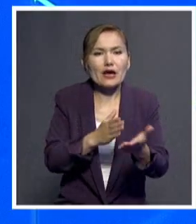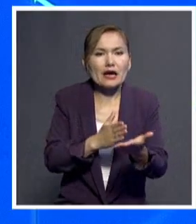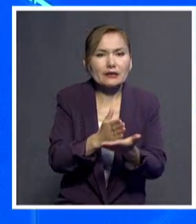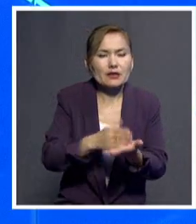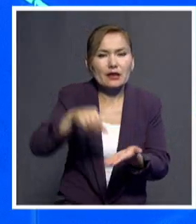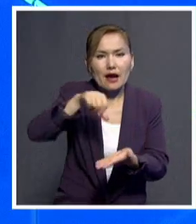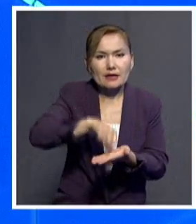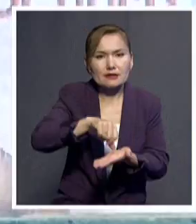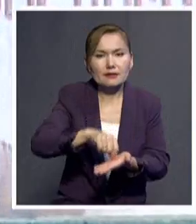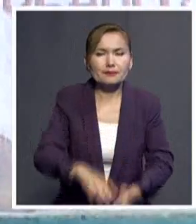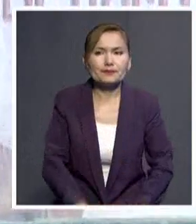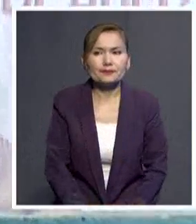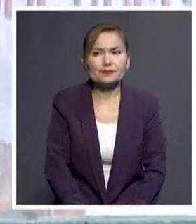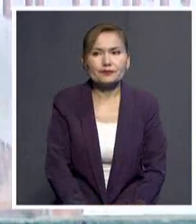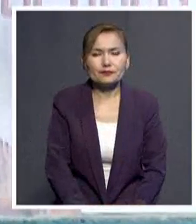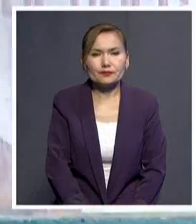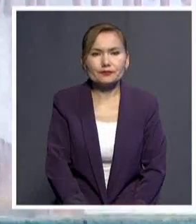қатысты.